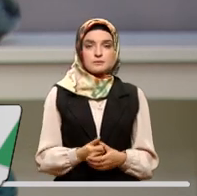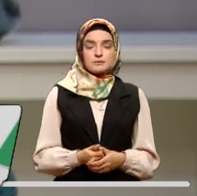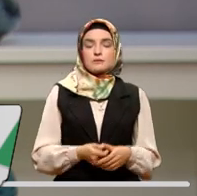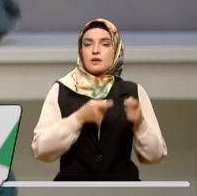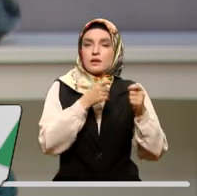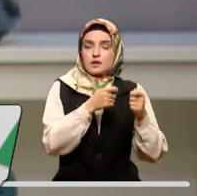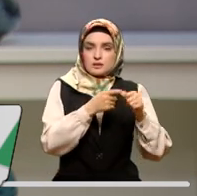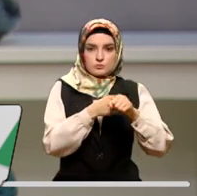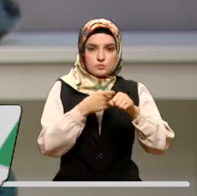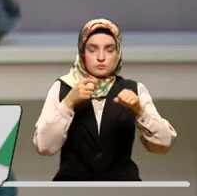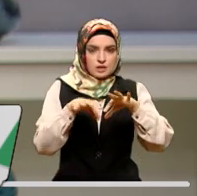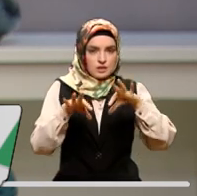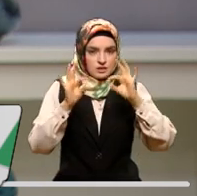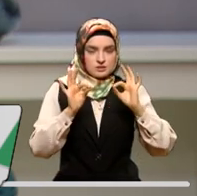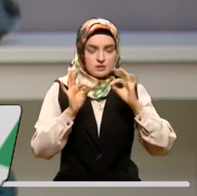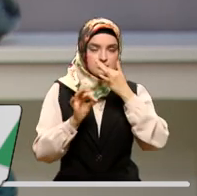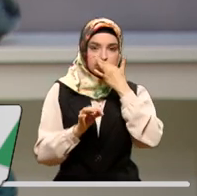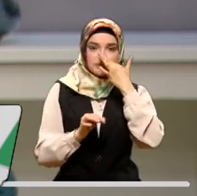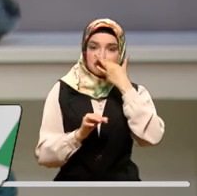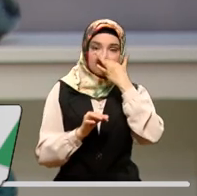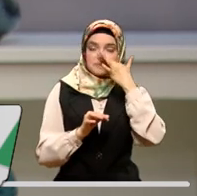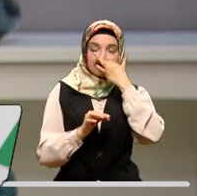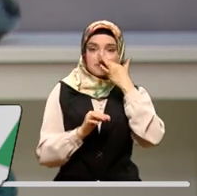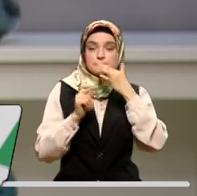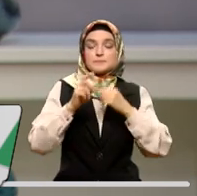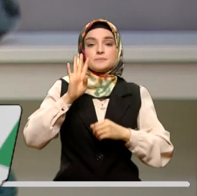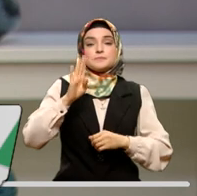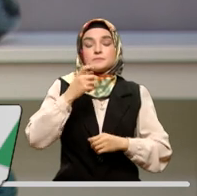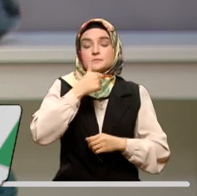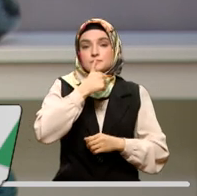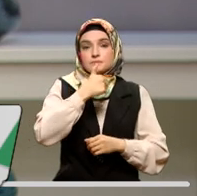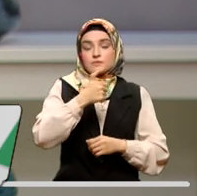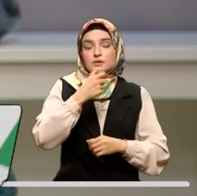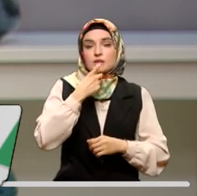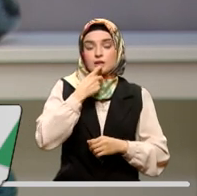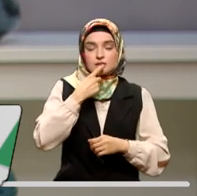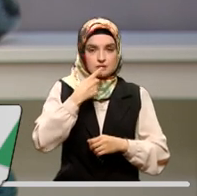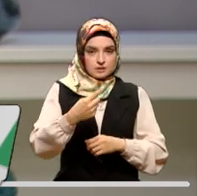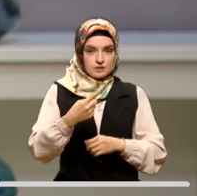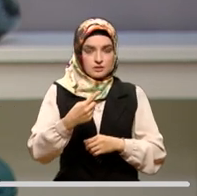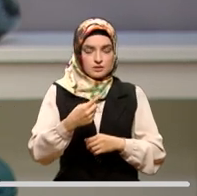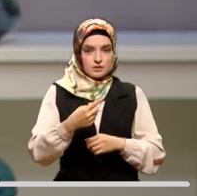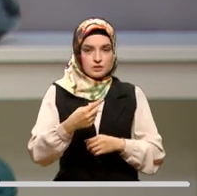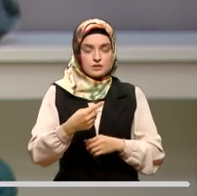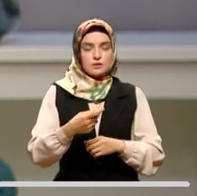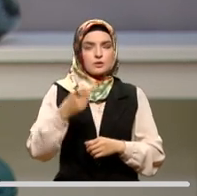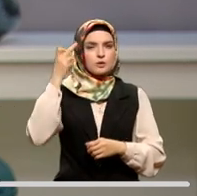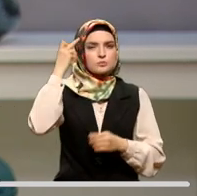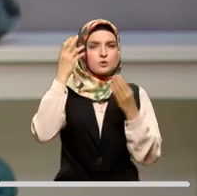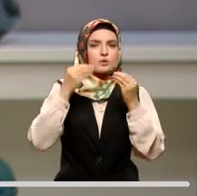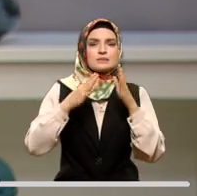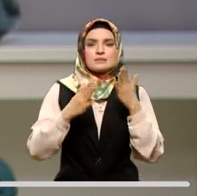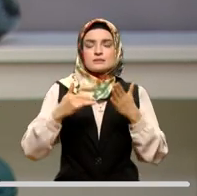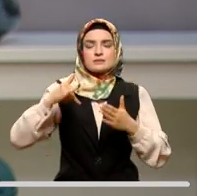eğitim süreçlerinizi hazırlarken müfredatlarınızı özellikle 4-6 yaşta dediniz. Pedagojik olarak nasıl yaklaşmalıyız tüm bunlara